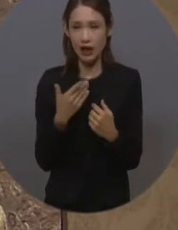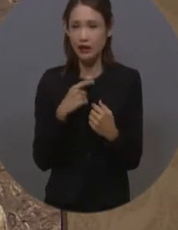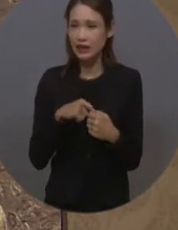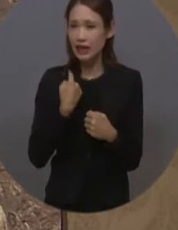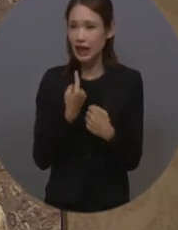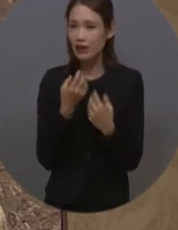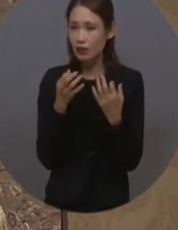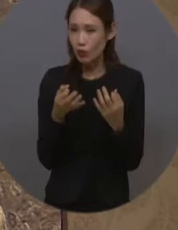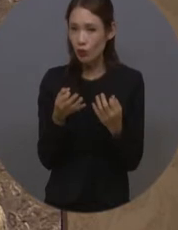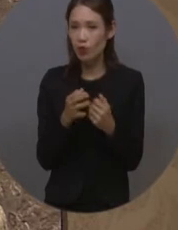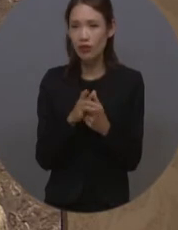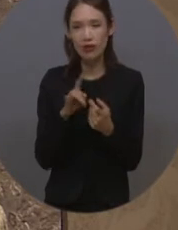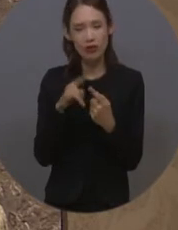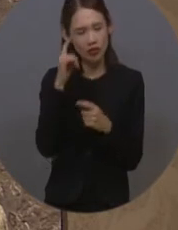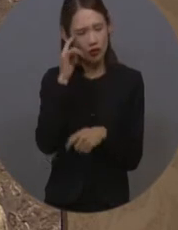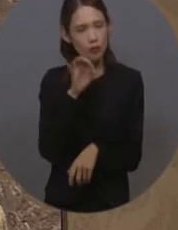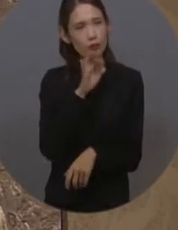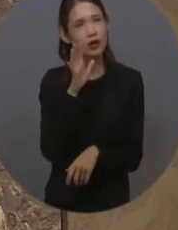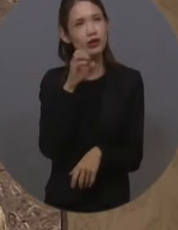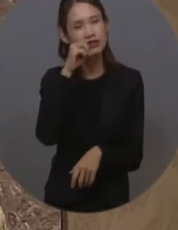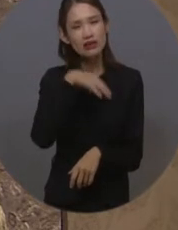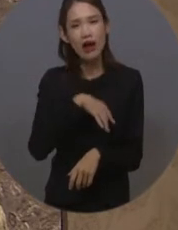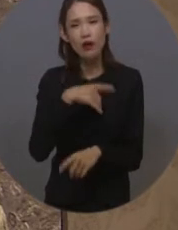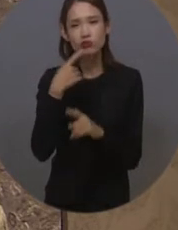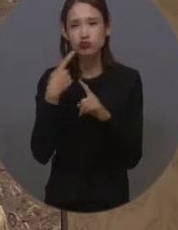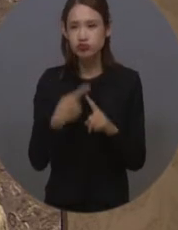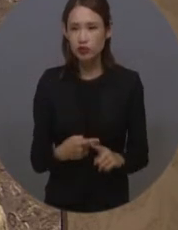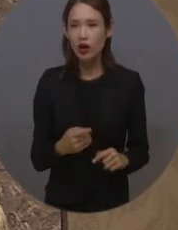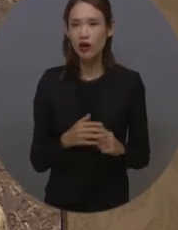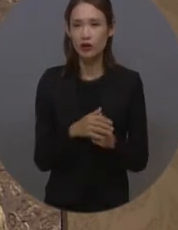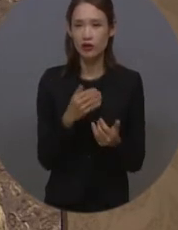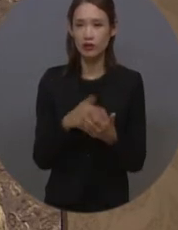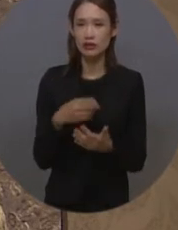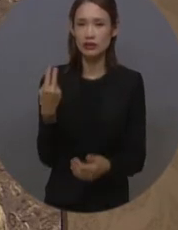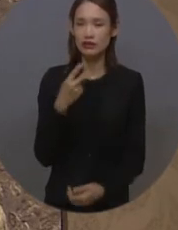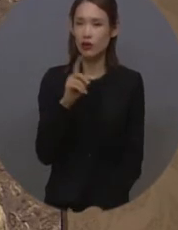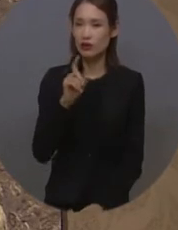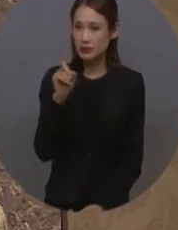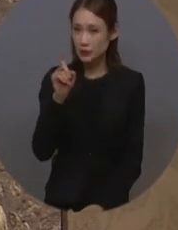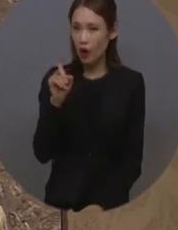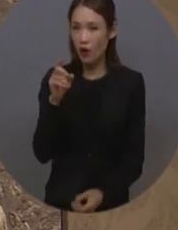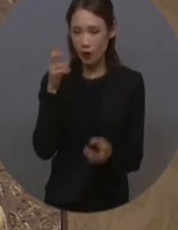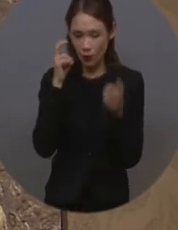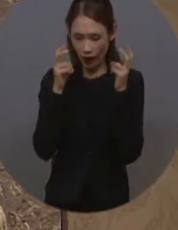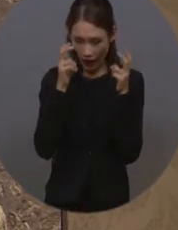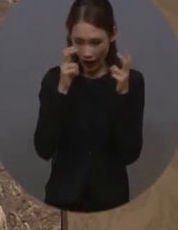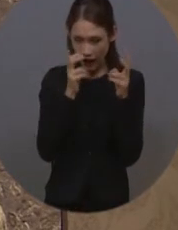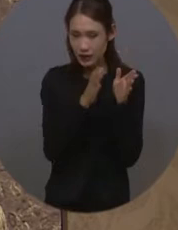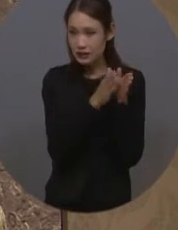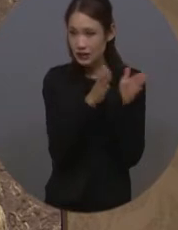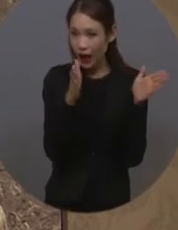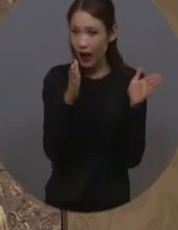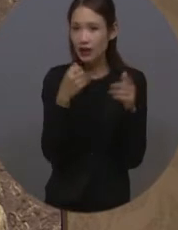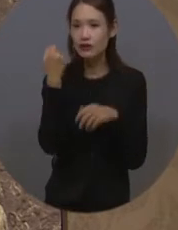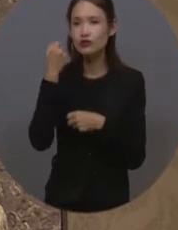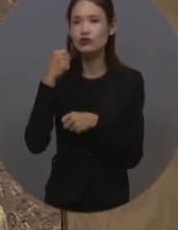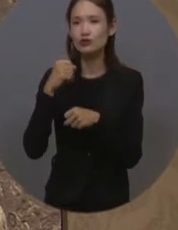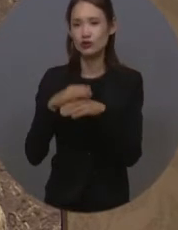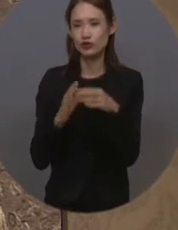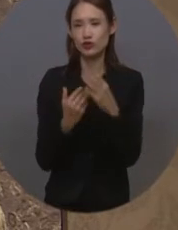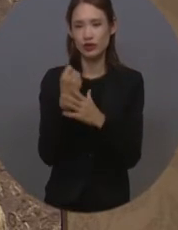생각하지 않고 네. 무턱대고 2010년도에 회사를 시작해서 예. 구두하고 인연을 맺게 된